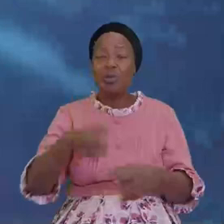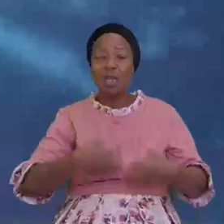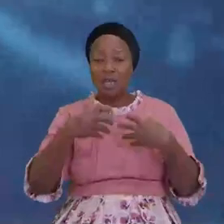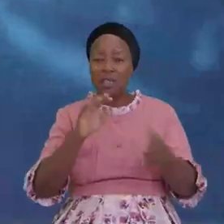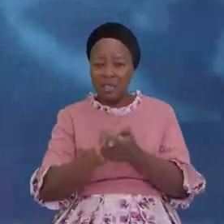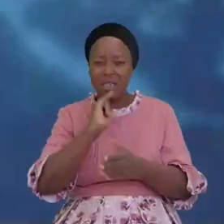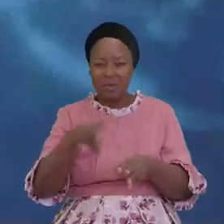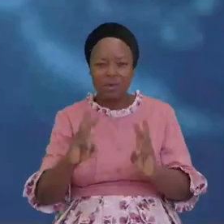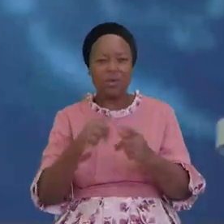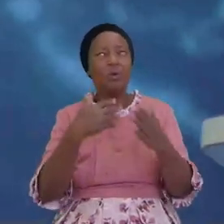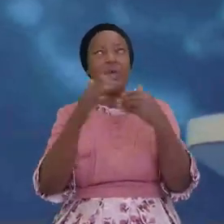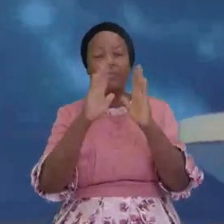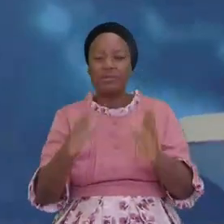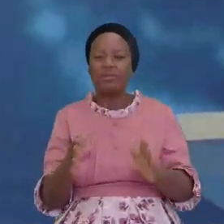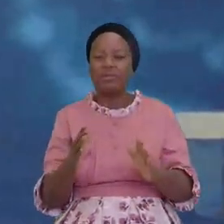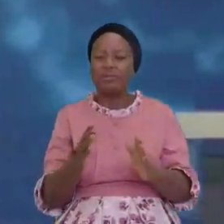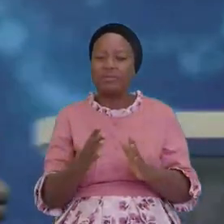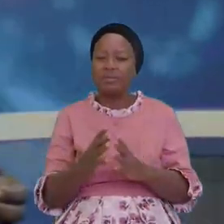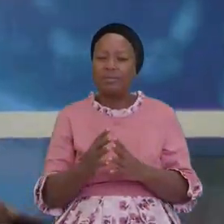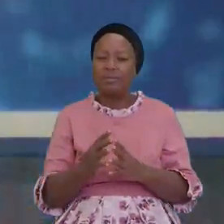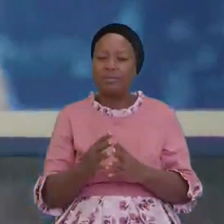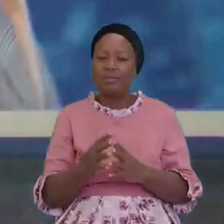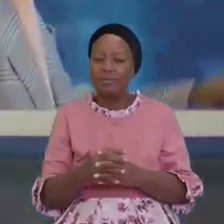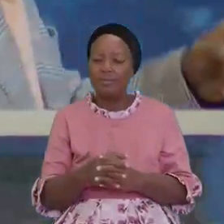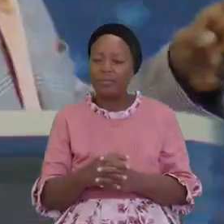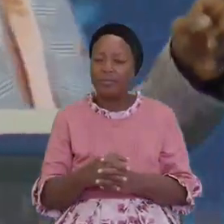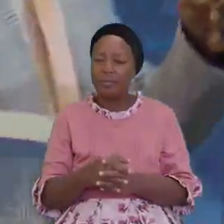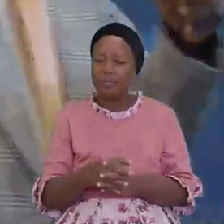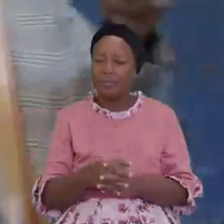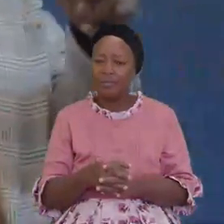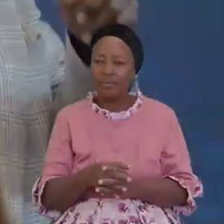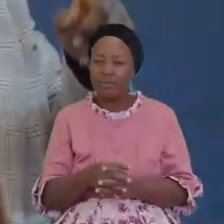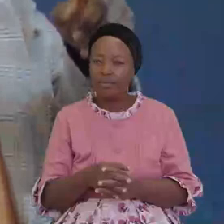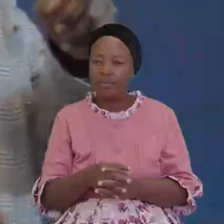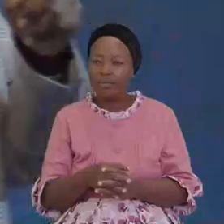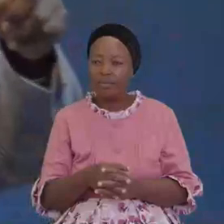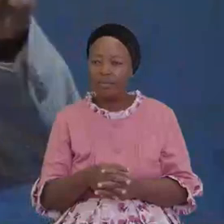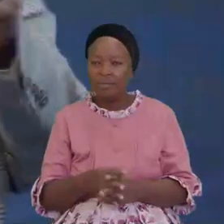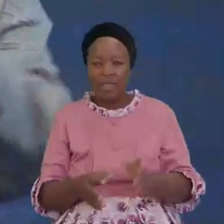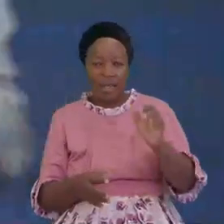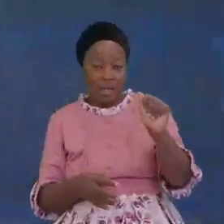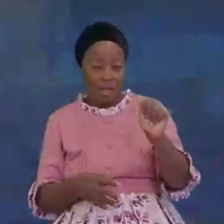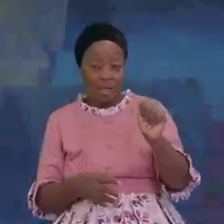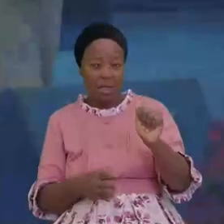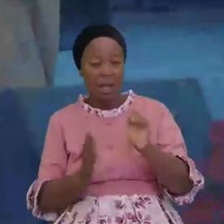Je ne ferai plus les choses qui blasphèment le nom de Dieu. Ça, c'est la voie qui conduit au ciel.